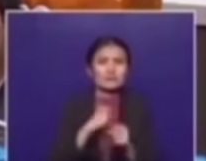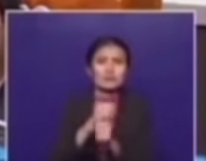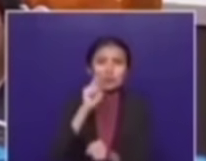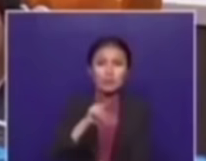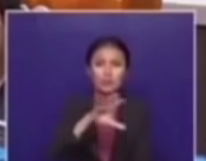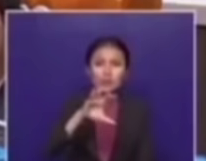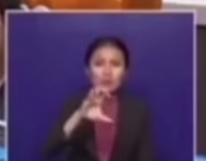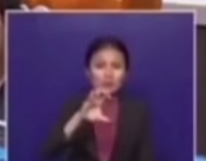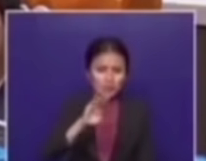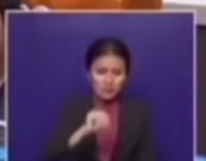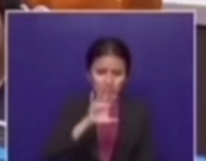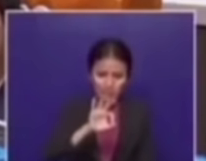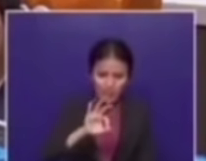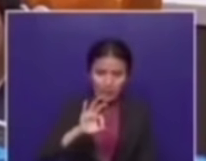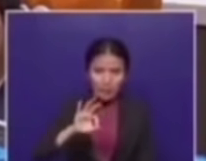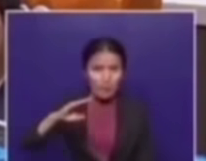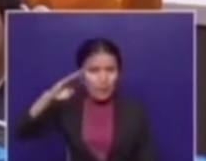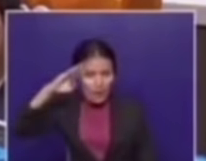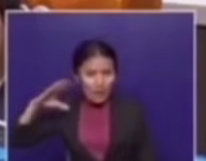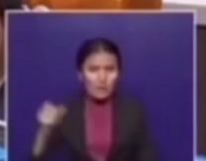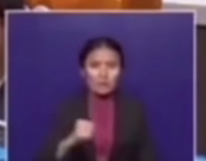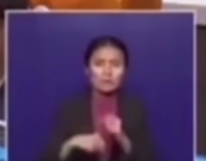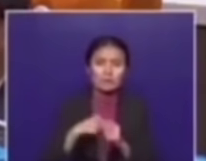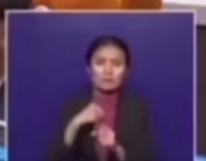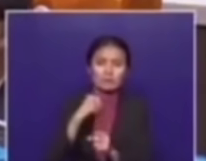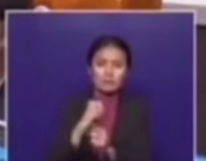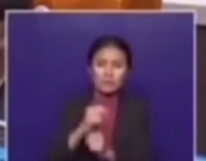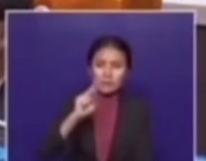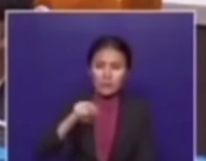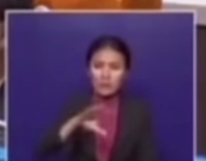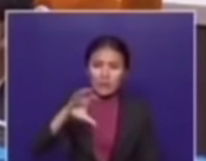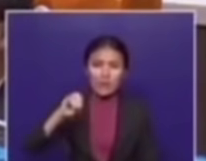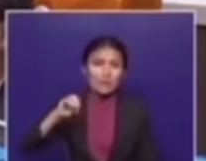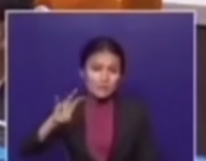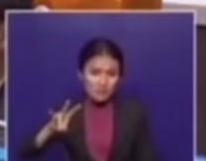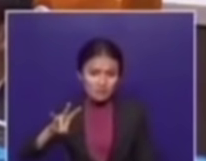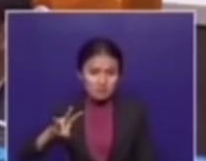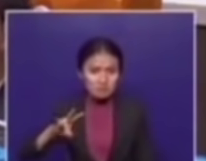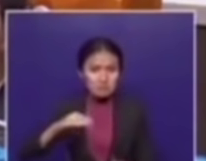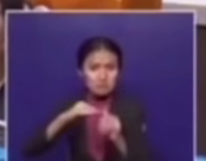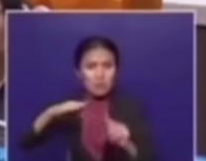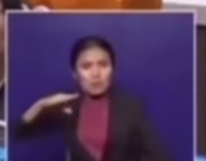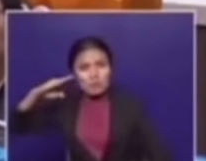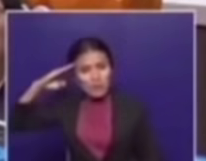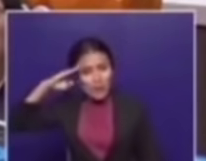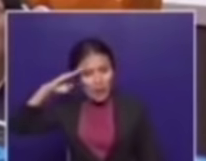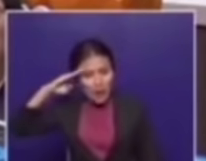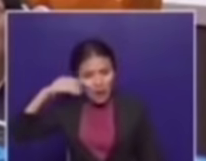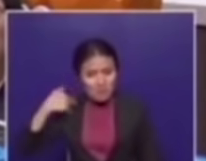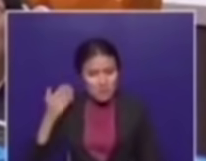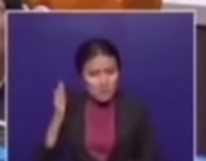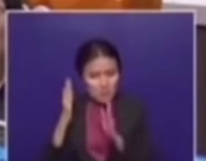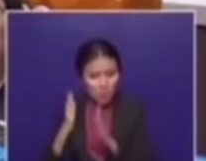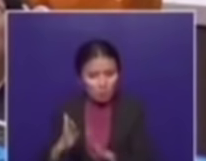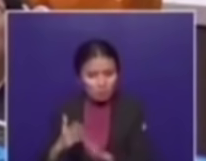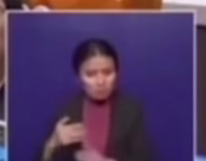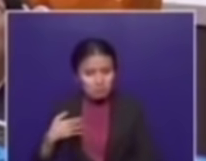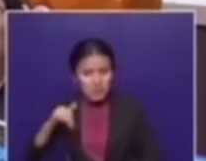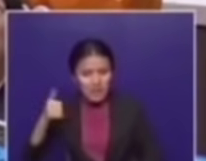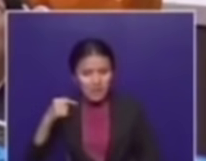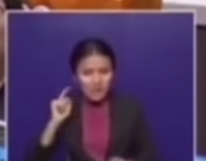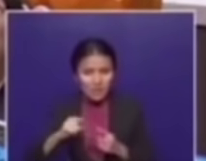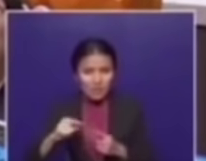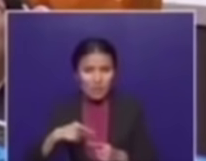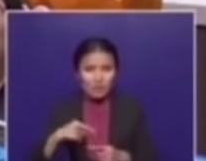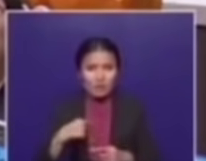ารปี2557ซึ่งมีผู้นำกองทัพบางคนและบุคคลบางฝ่ายกระทำการทำให้ประช